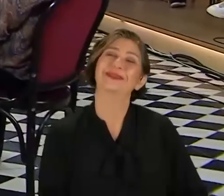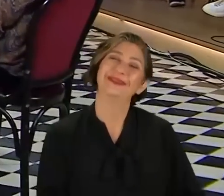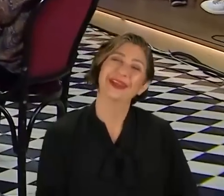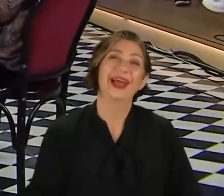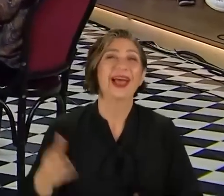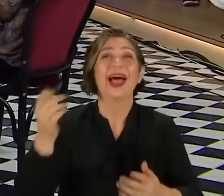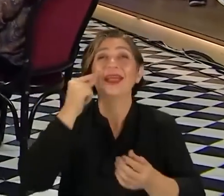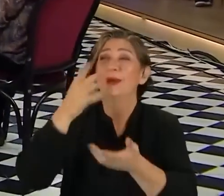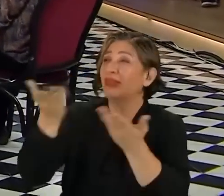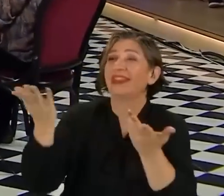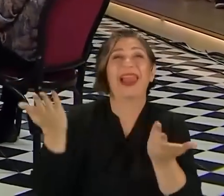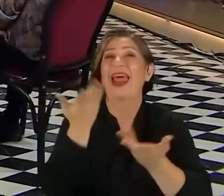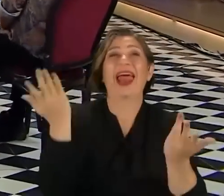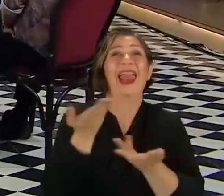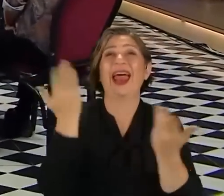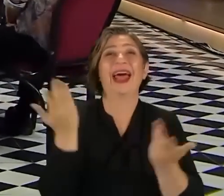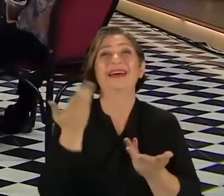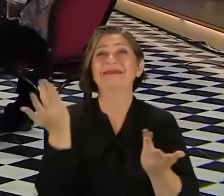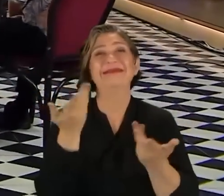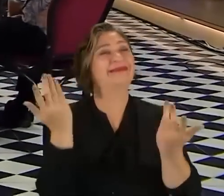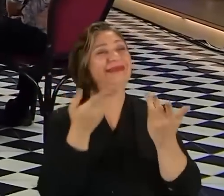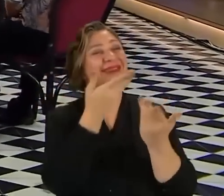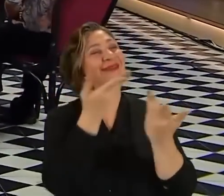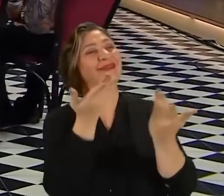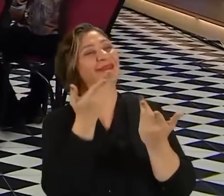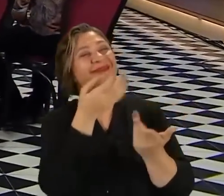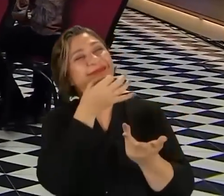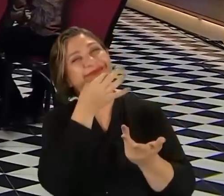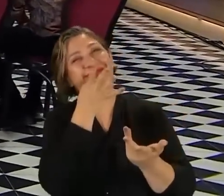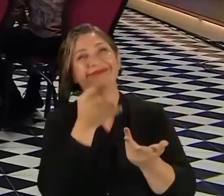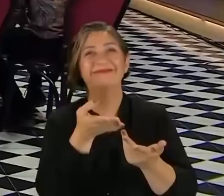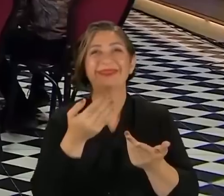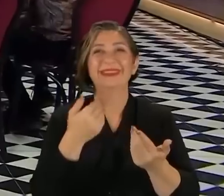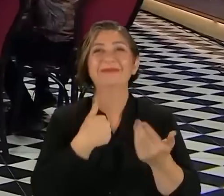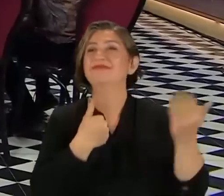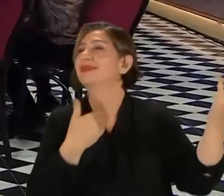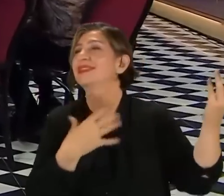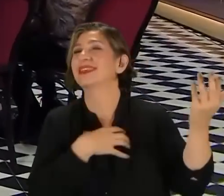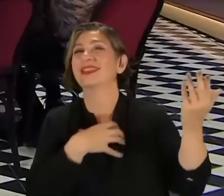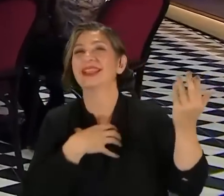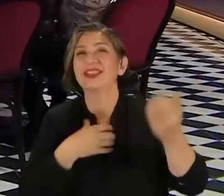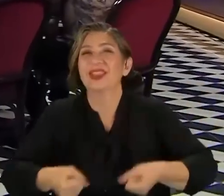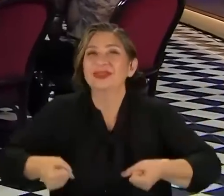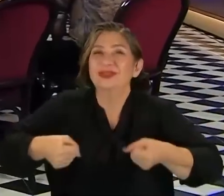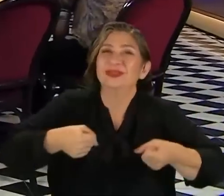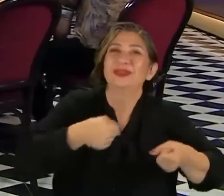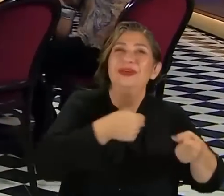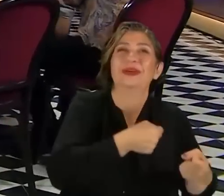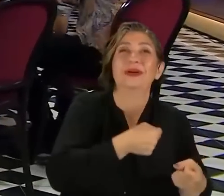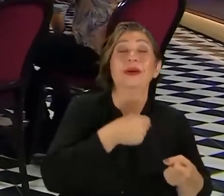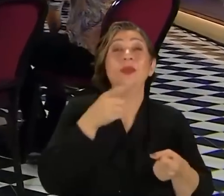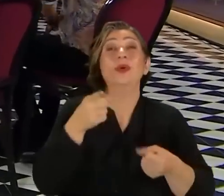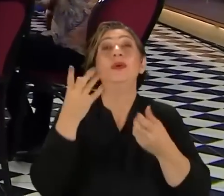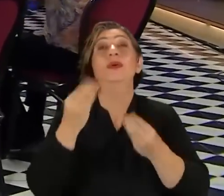Her şeyimiz var. El alemde neler neler. Ne rodiler ne sahne amirleri. Bizimkiler kendileri taşıyor. Ama